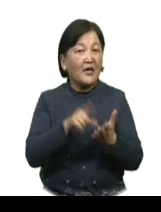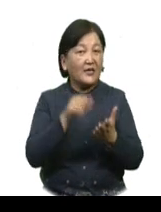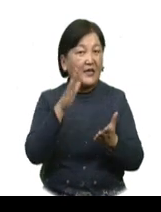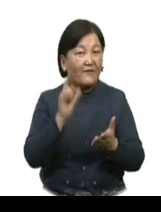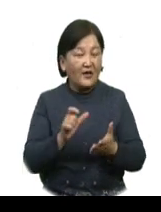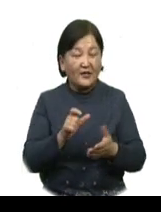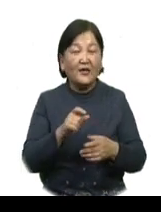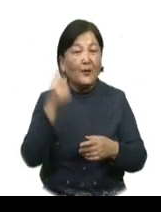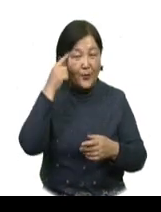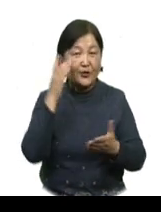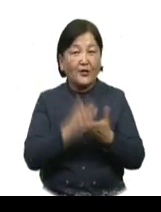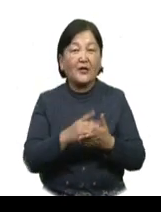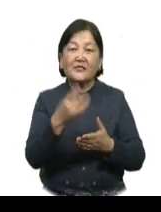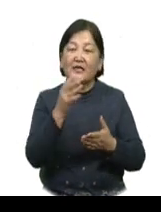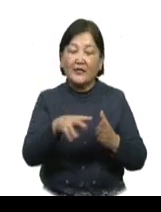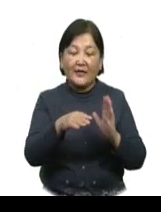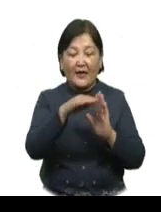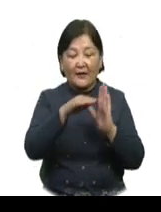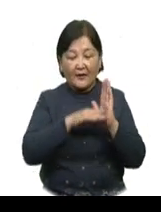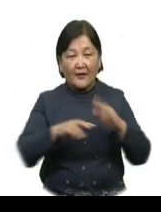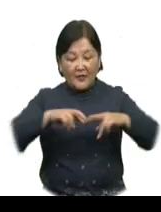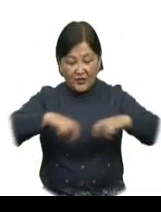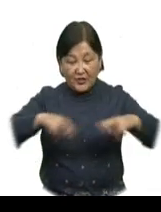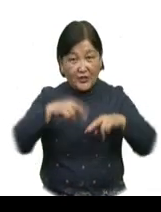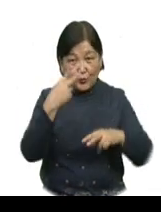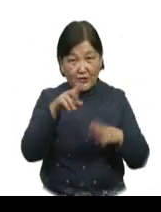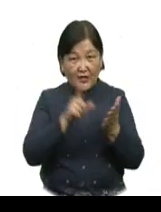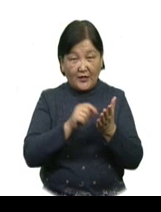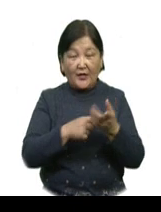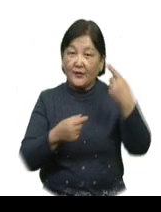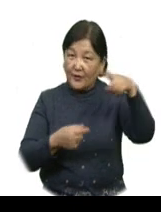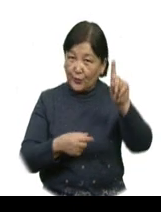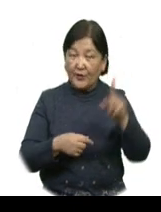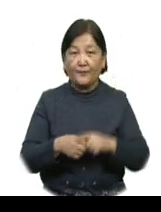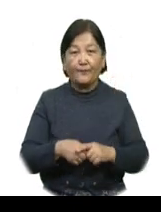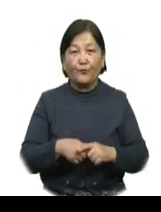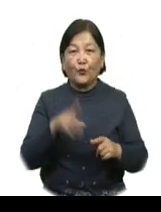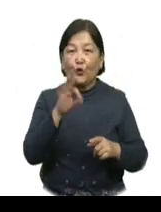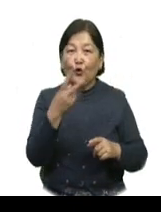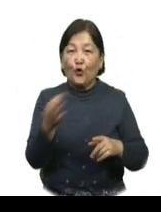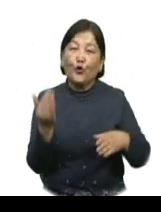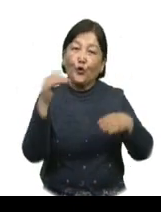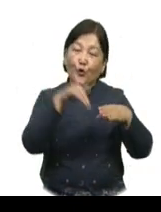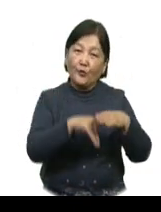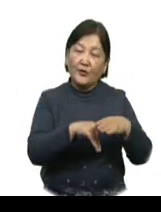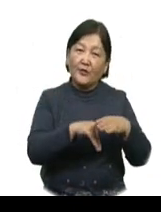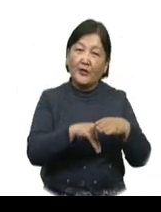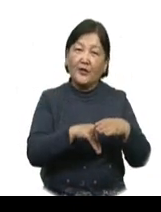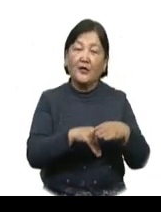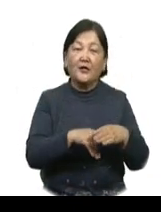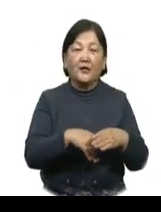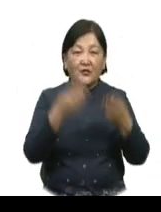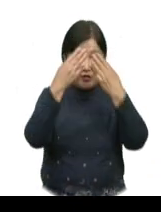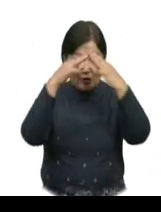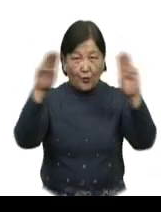нь зардлынхаа бүтцийг шинэлэх шаардлага байна. За тэхийн тулд хамгийн тэргүүлэх салбар болсон хөрөнгө оруулалтаа бол шинжилгээ